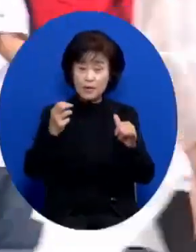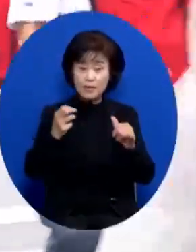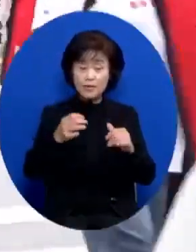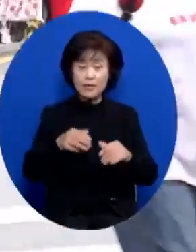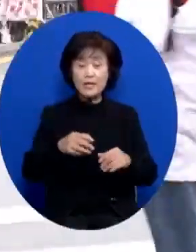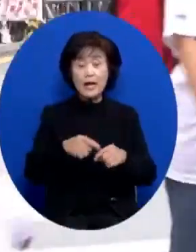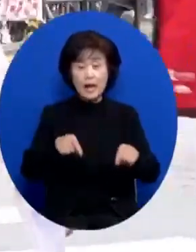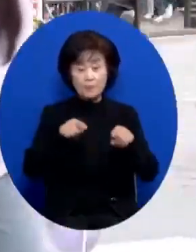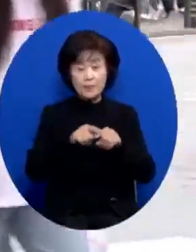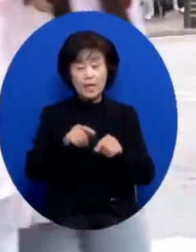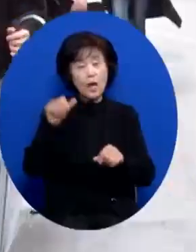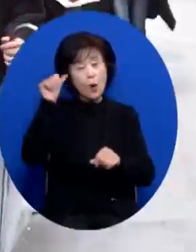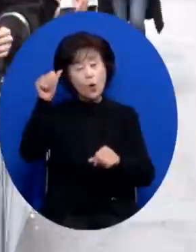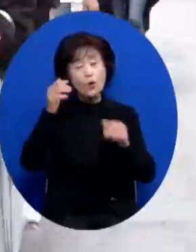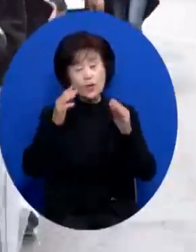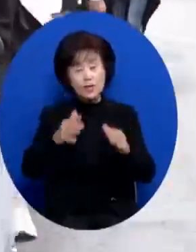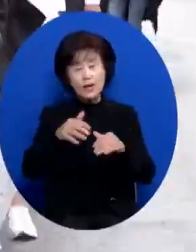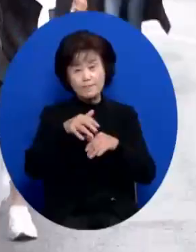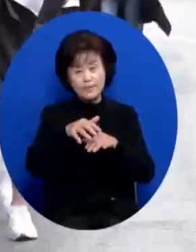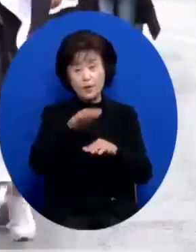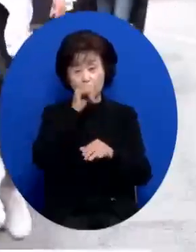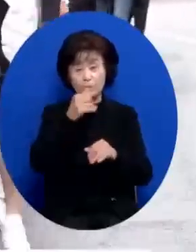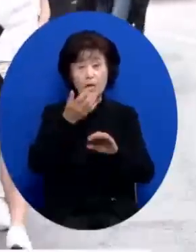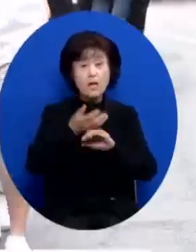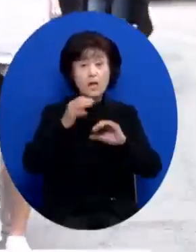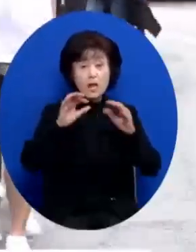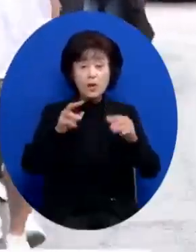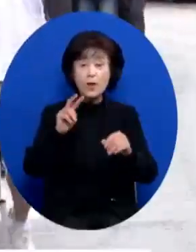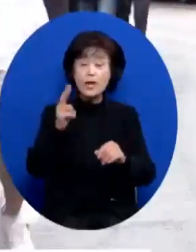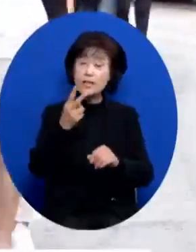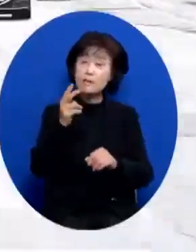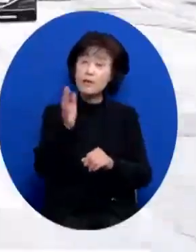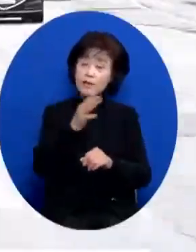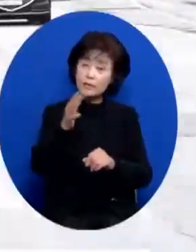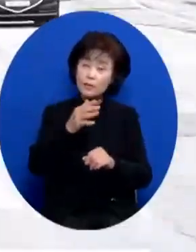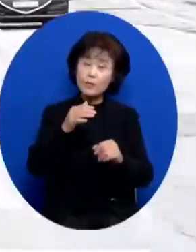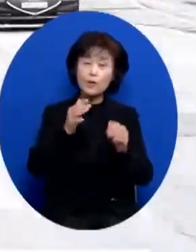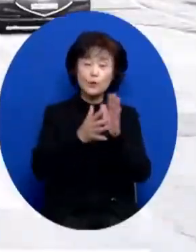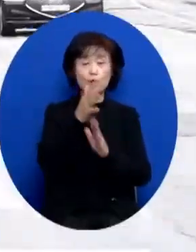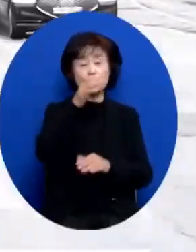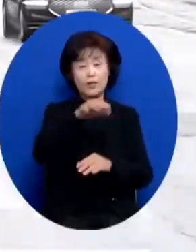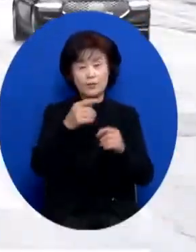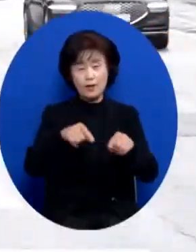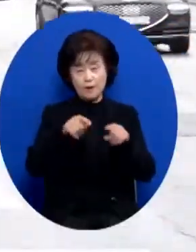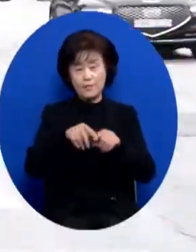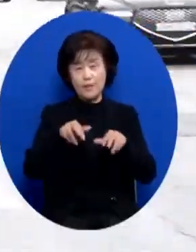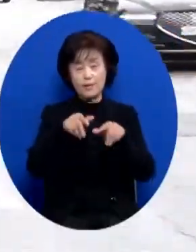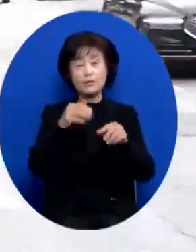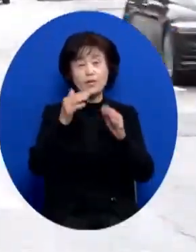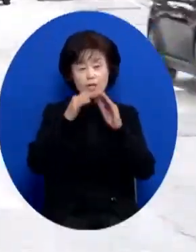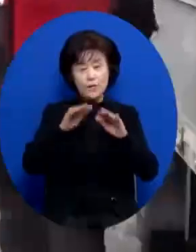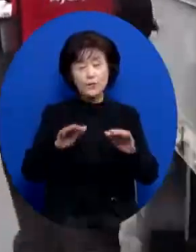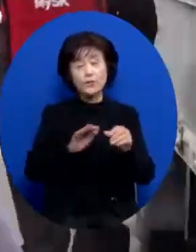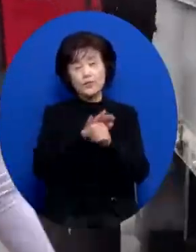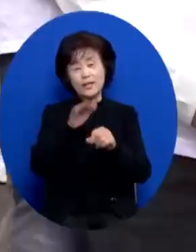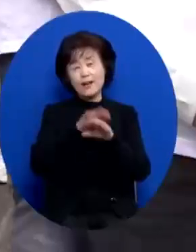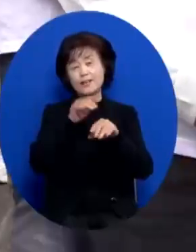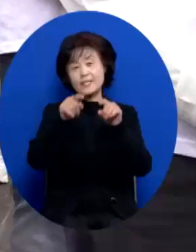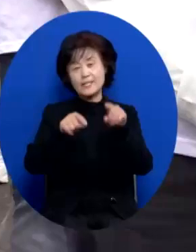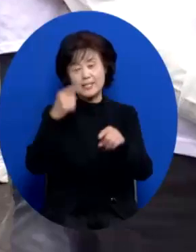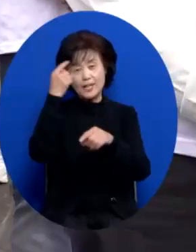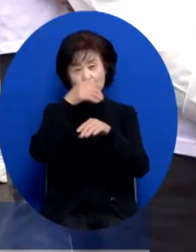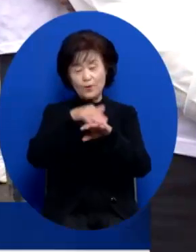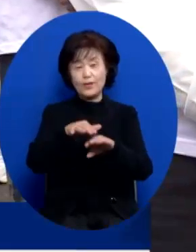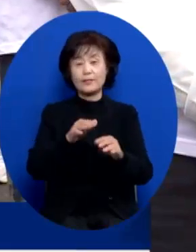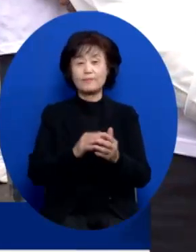진행합니다. 또 해외 120개국 200여 개 도시에서도 함께 걸으며 이웃사랑을 실천할 예정입니다.